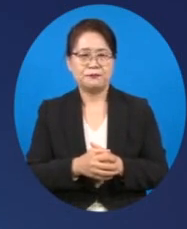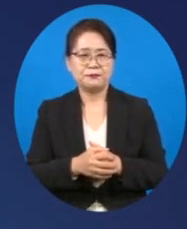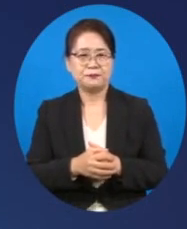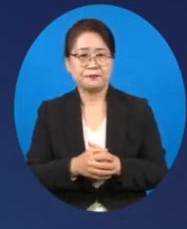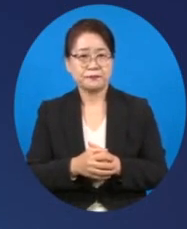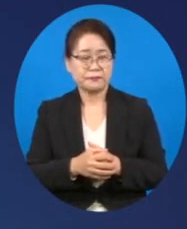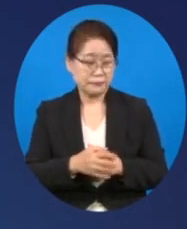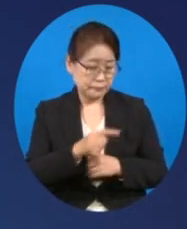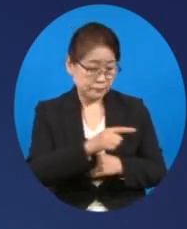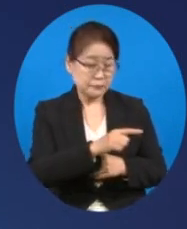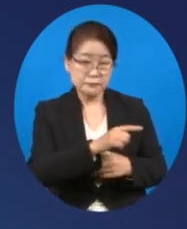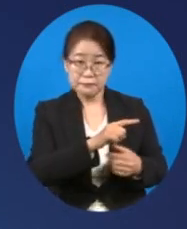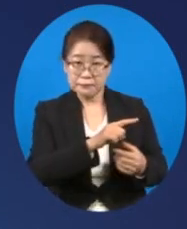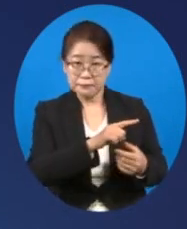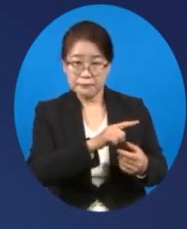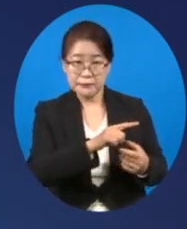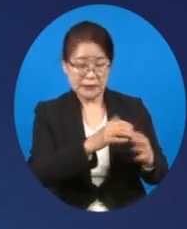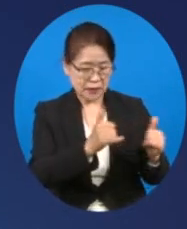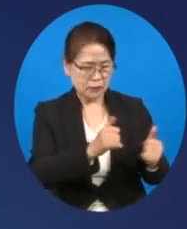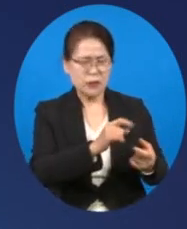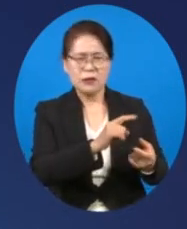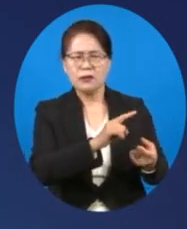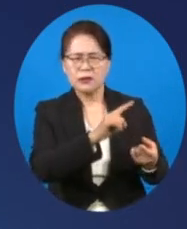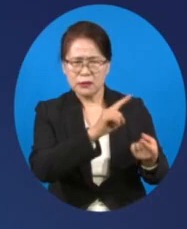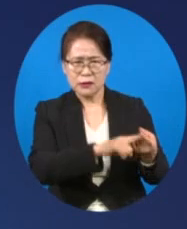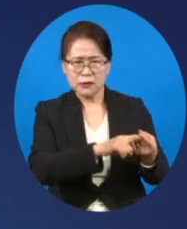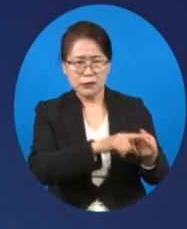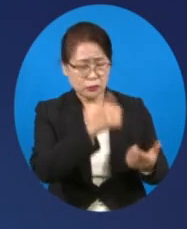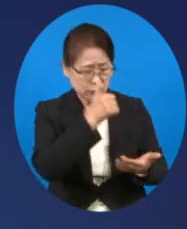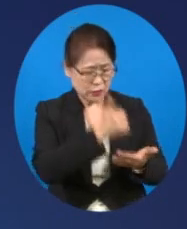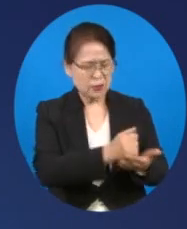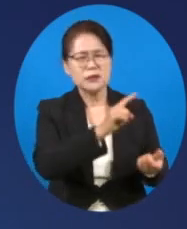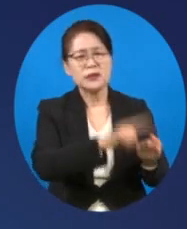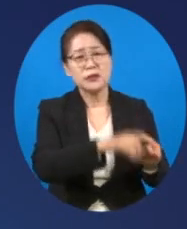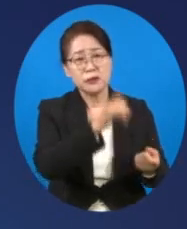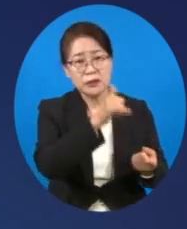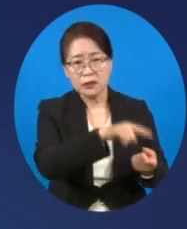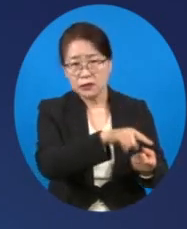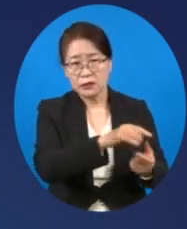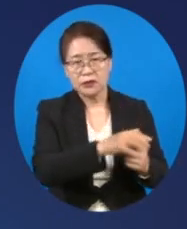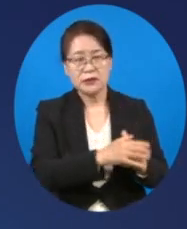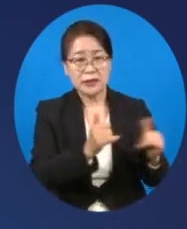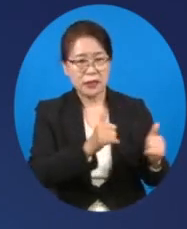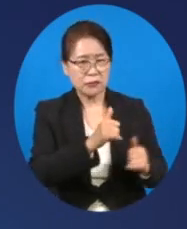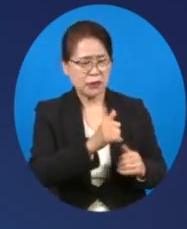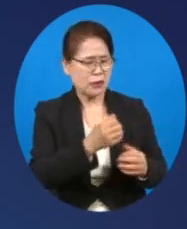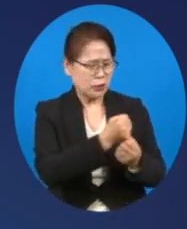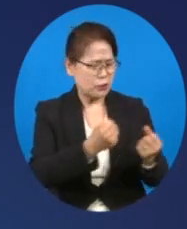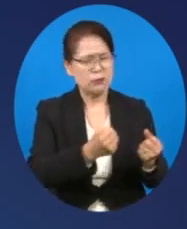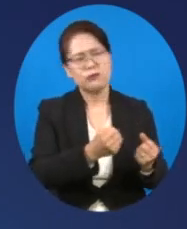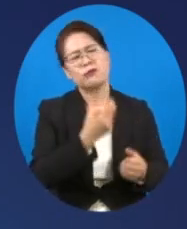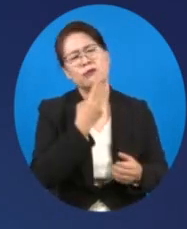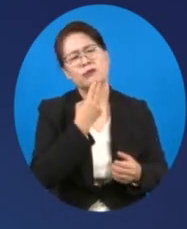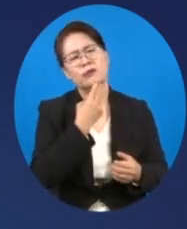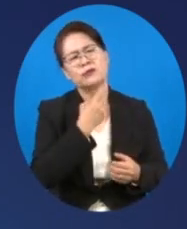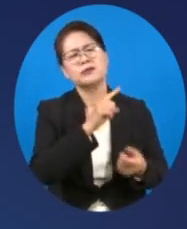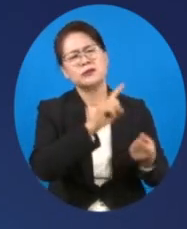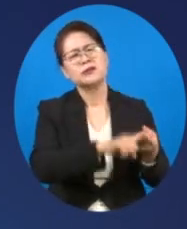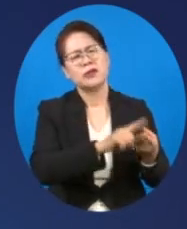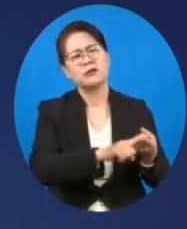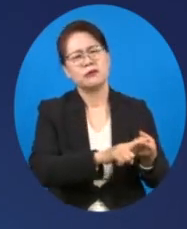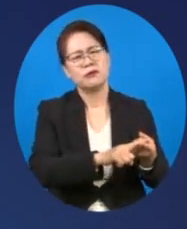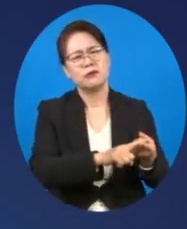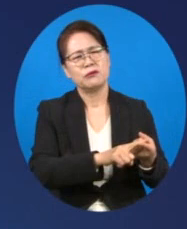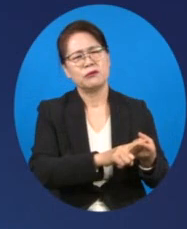그 사람의 죄는 그대로 있으리라 그 사람의 죄는 용서받지 못한 상태로 그대로